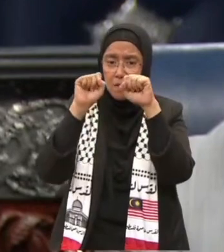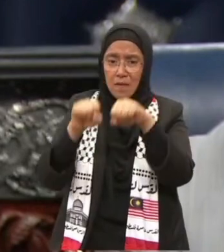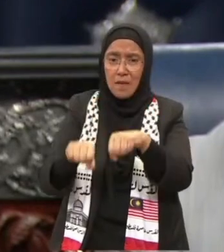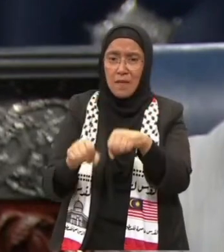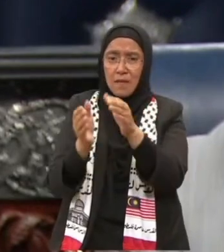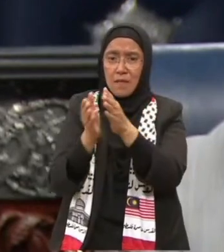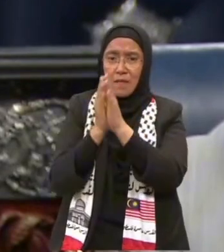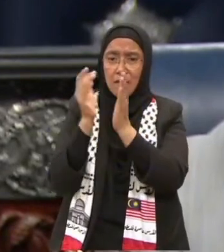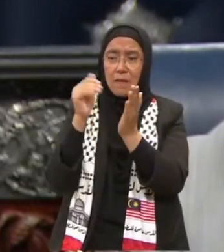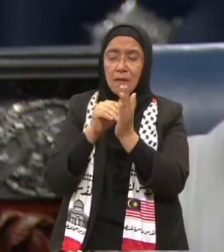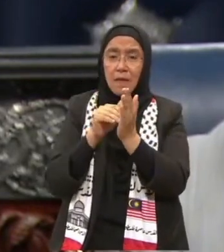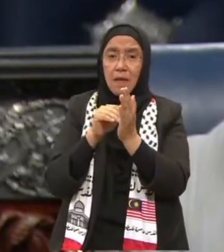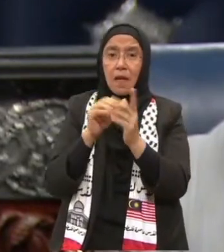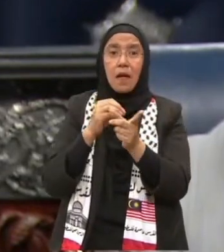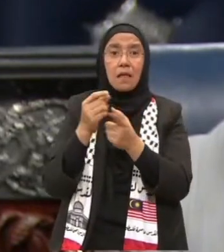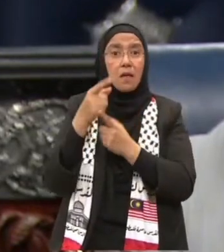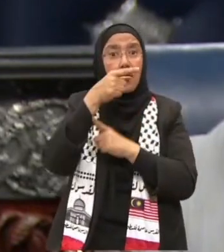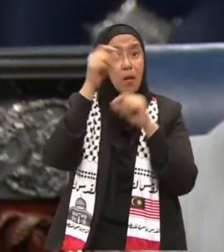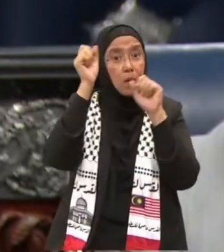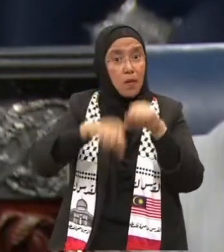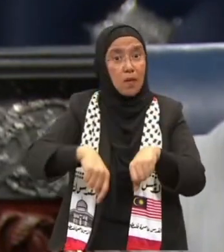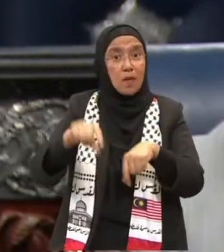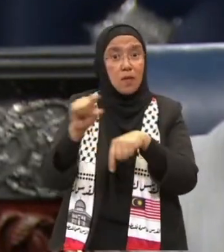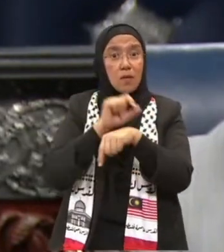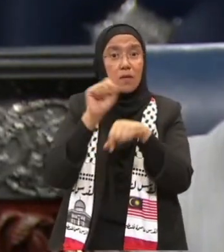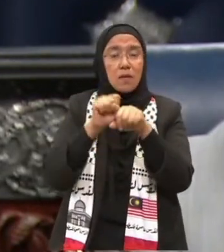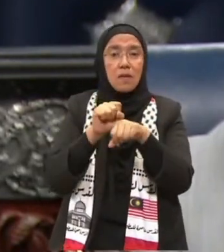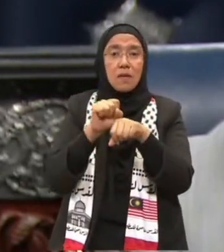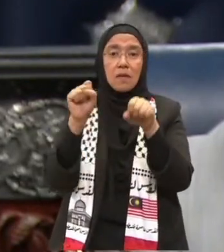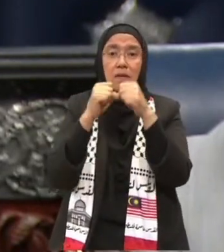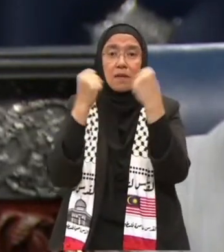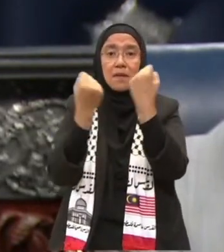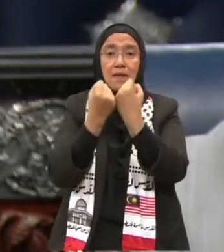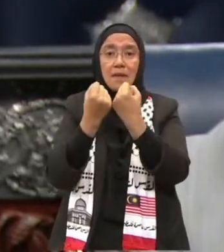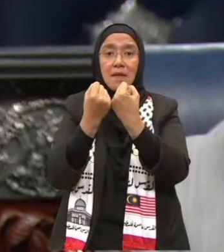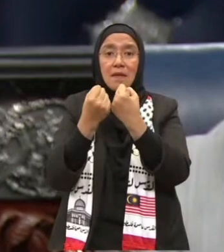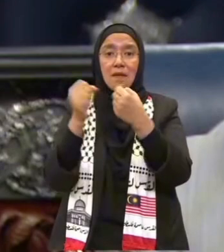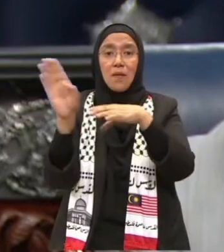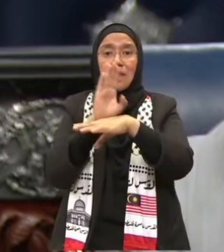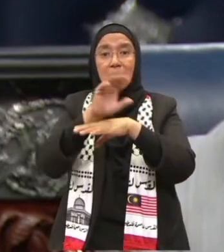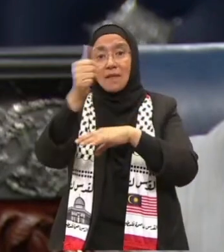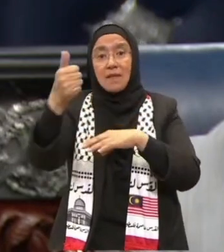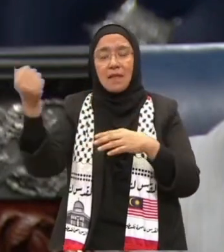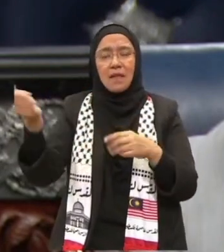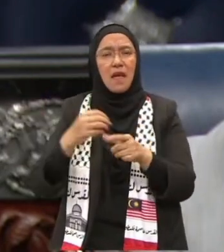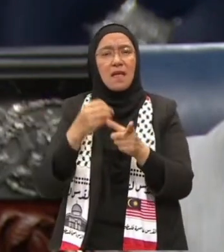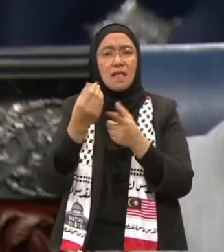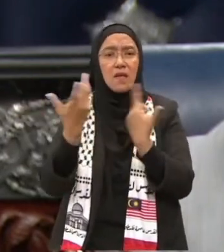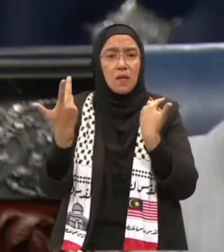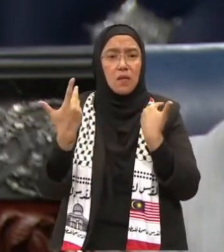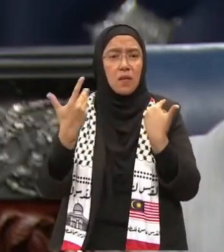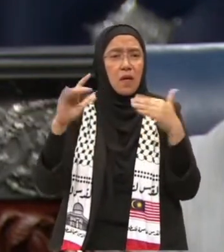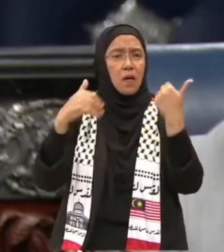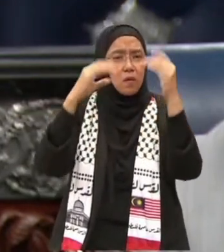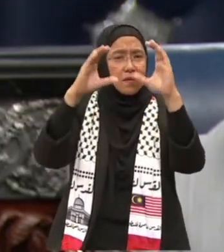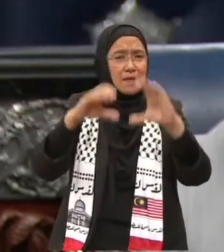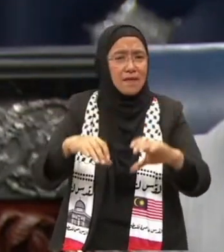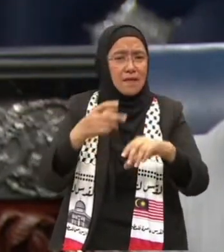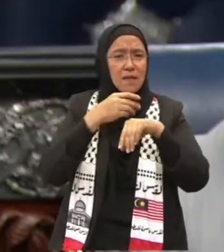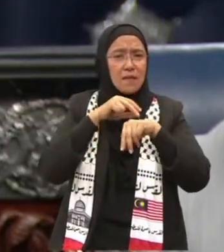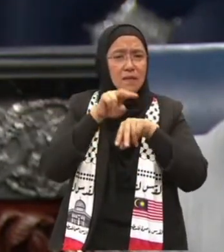lain? Maksudnya dia menggunakan syarikat lain. Adakah pemantauan kita lakukan terhadap syarikat-syarikat yang telah disenarai hitam? Terima